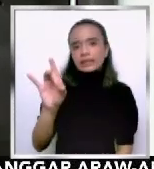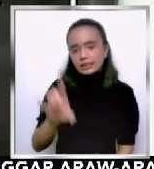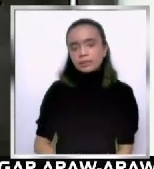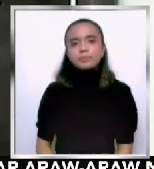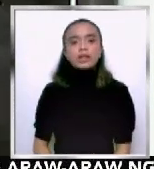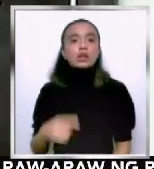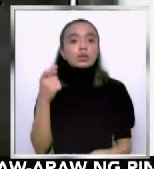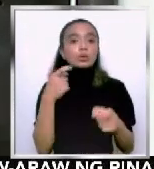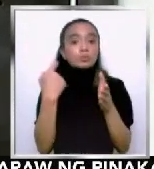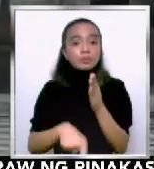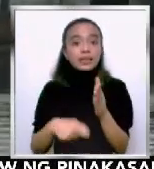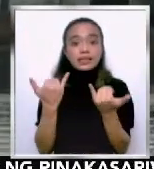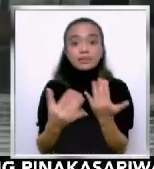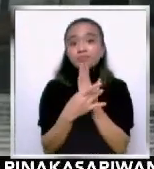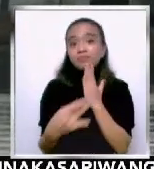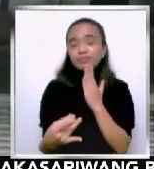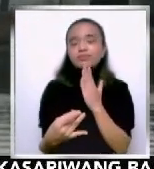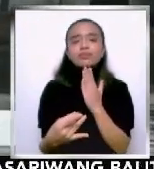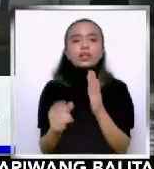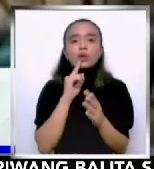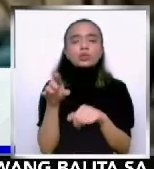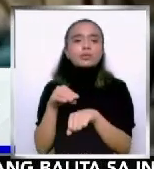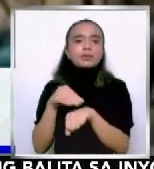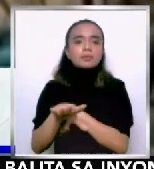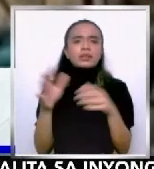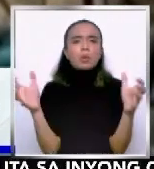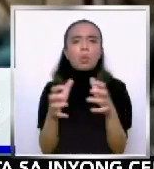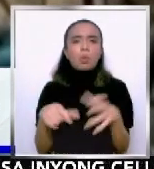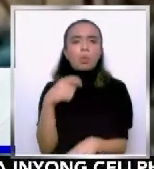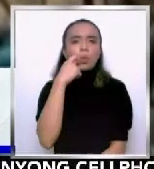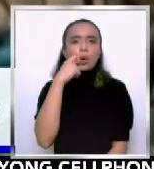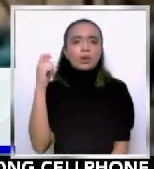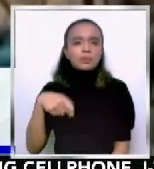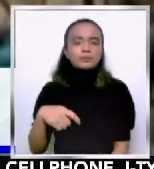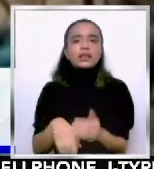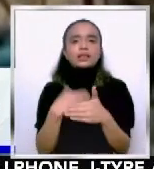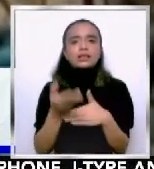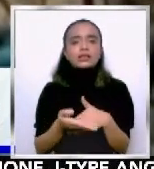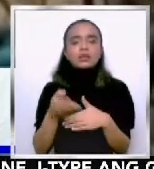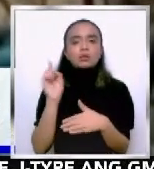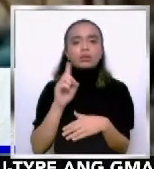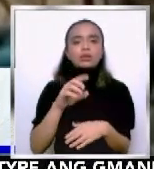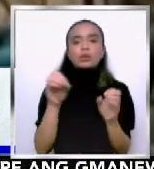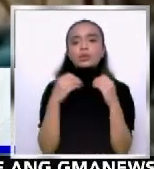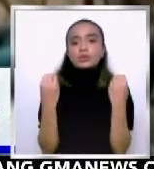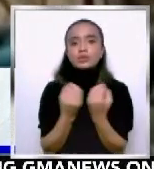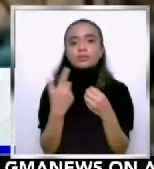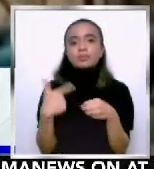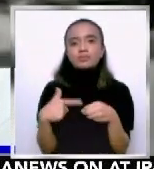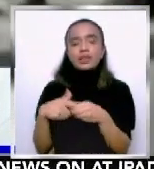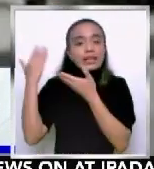presyohan ng langis ngayon sa global market, apektado ng giyera sa Ukraine at mga pagkilos ng OPEC o Organization of Petroleum Exporting